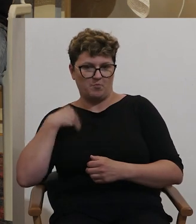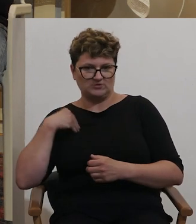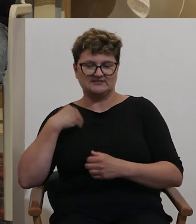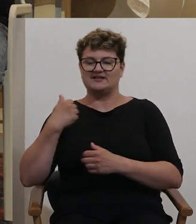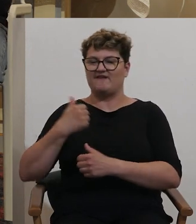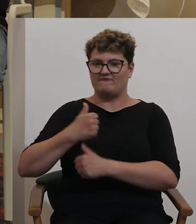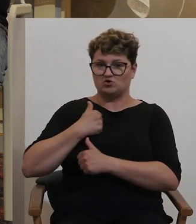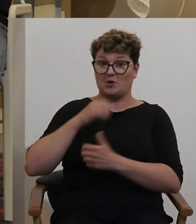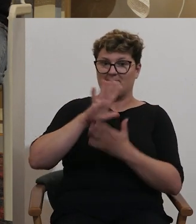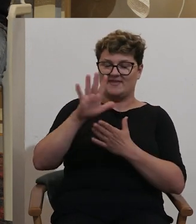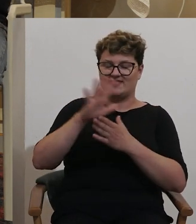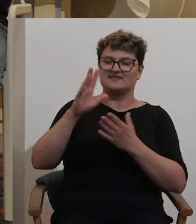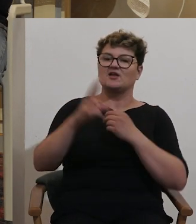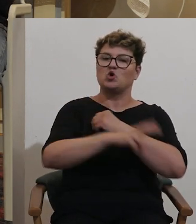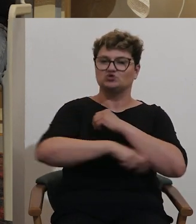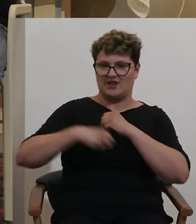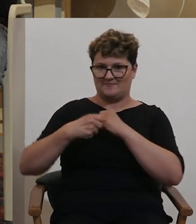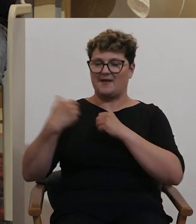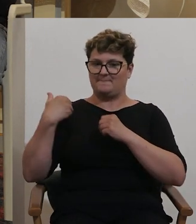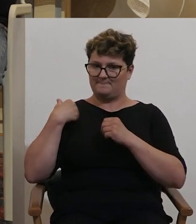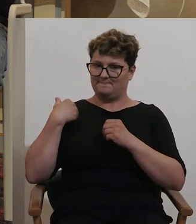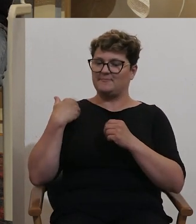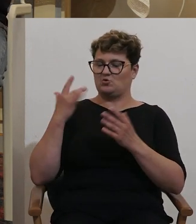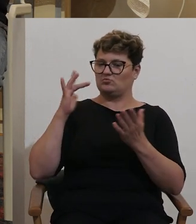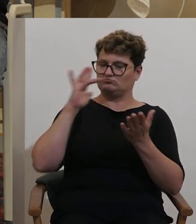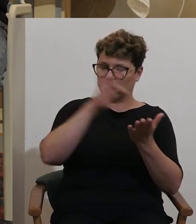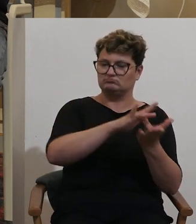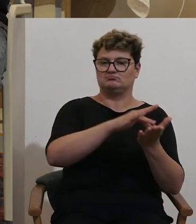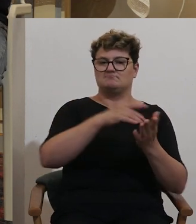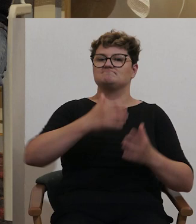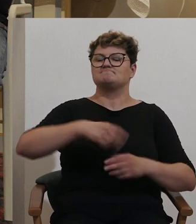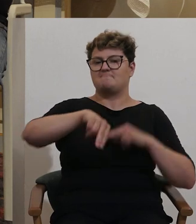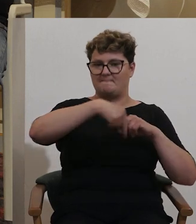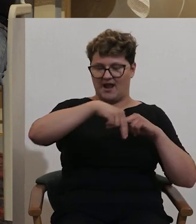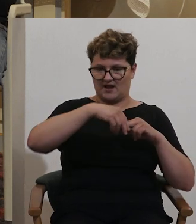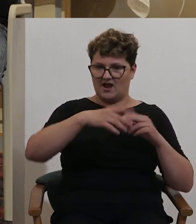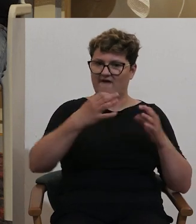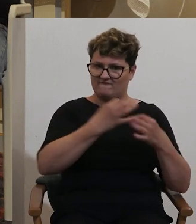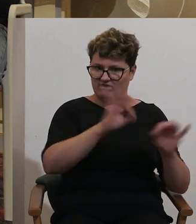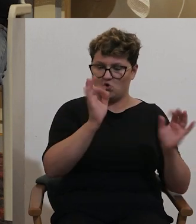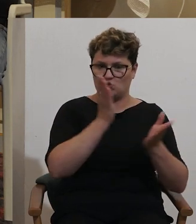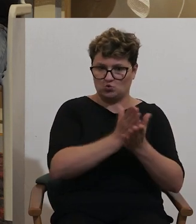15 sierpnia wyzwoliła Pragę i jako dowódca polskiej armii